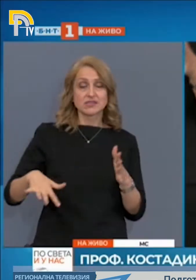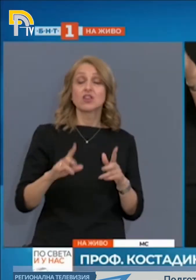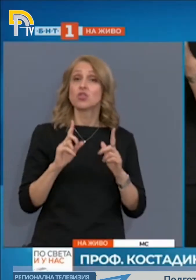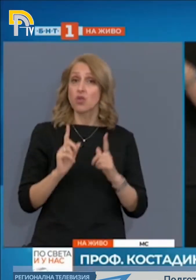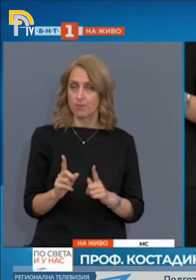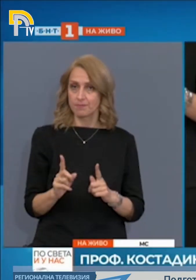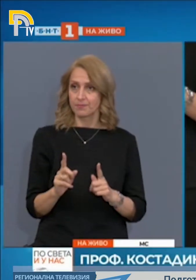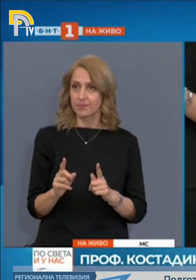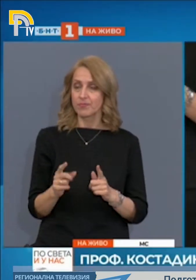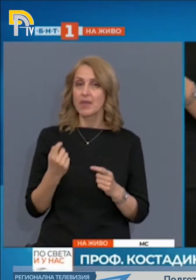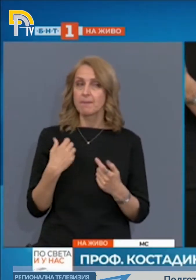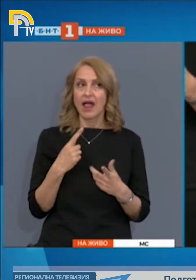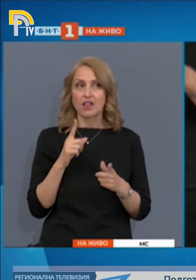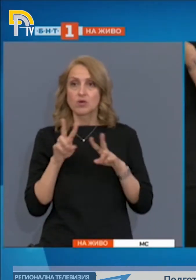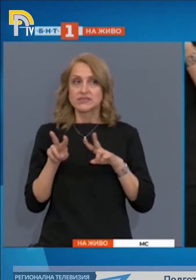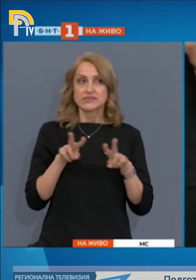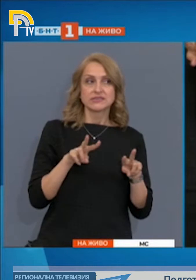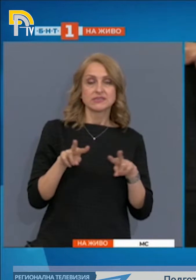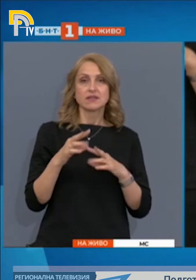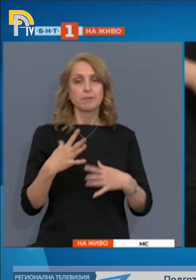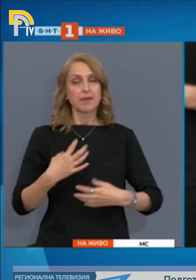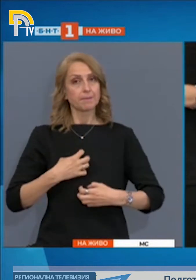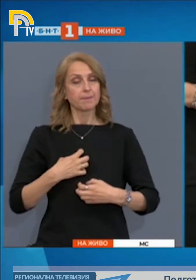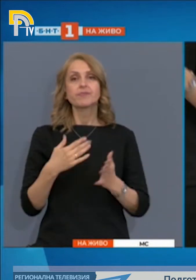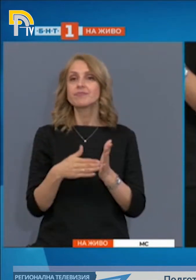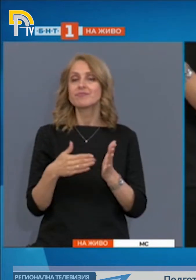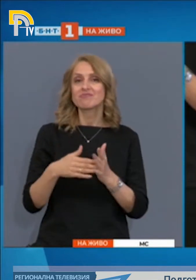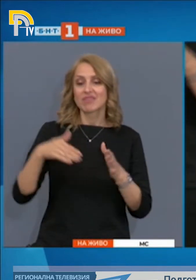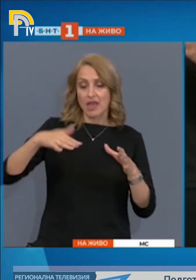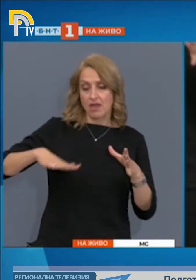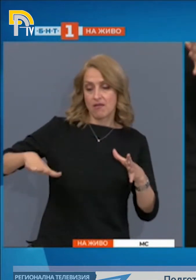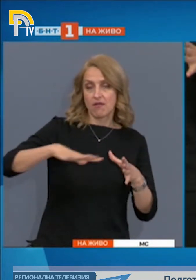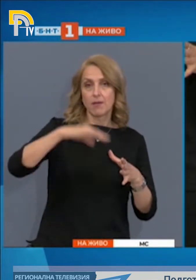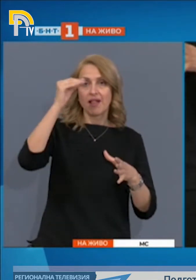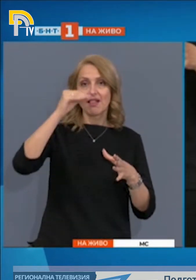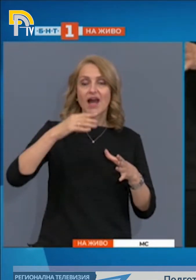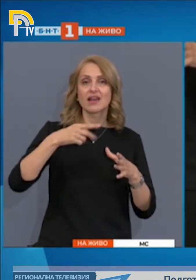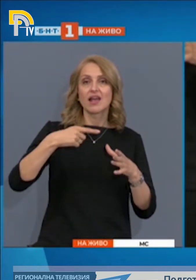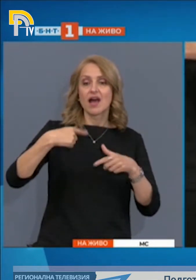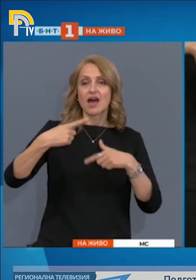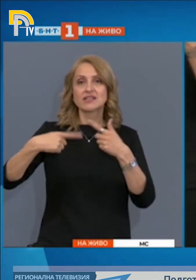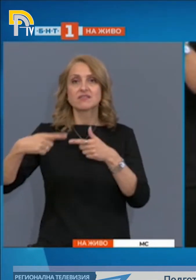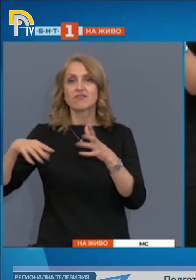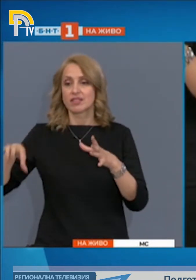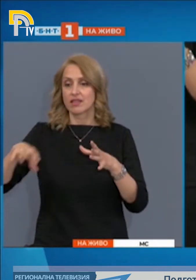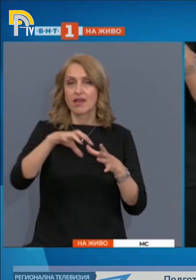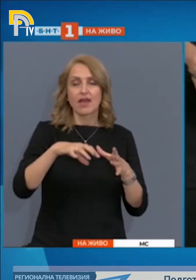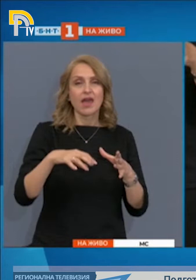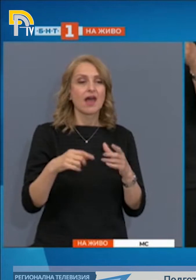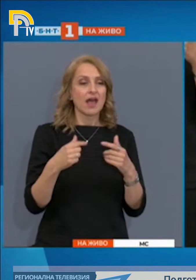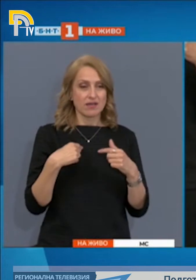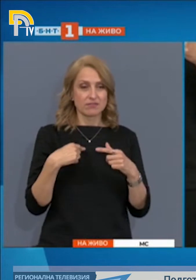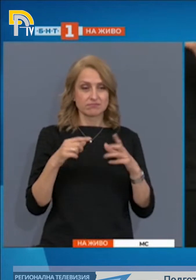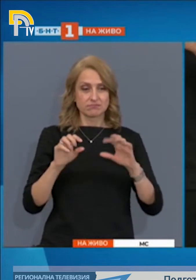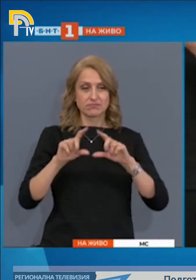развитието на ситуацията вътре в страната по области, защото след така силното изсветляване на